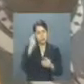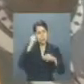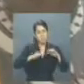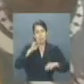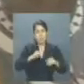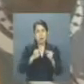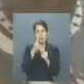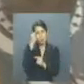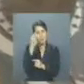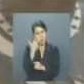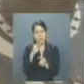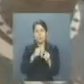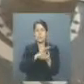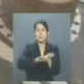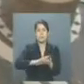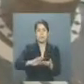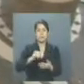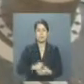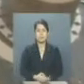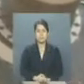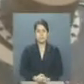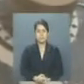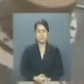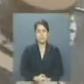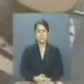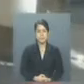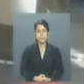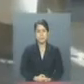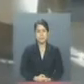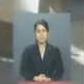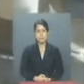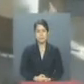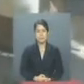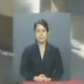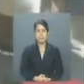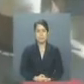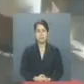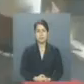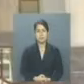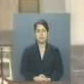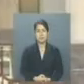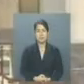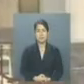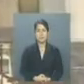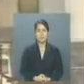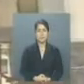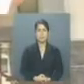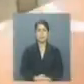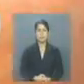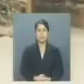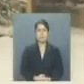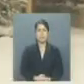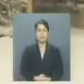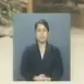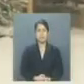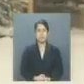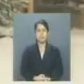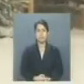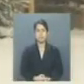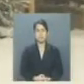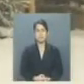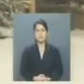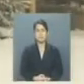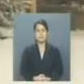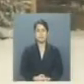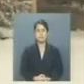นี้ส่วน